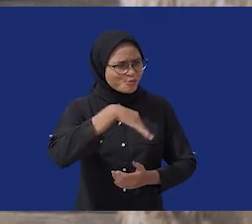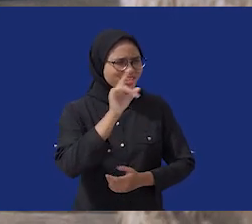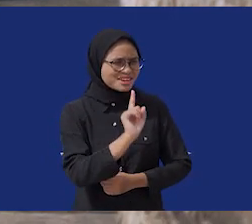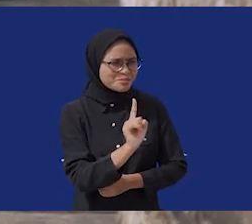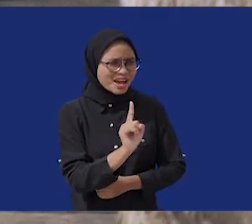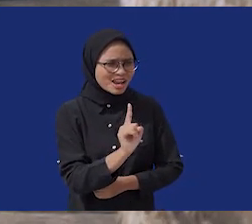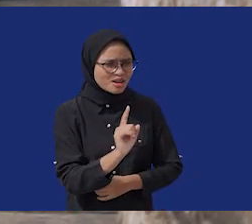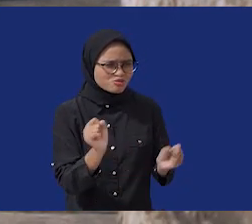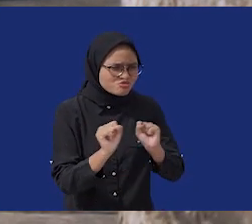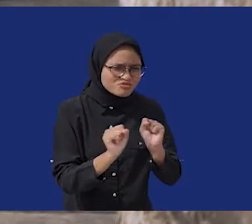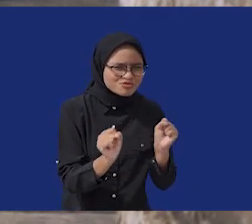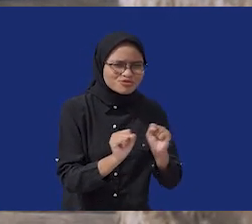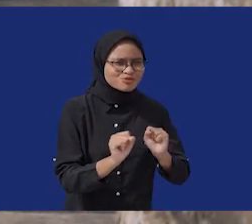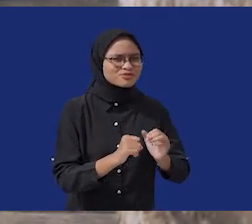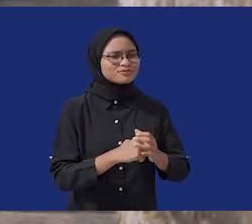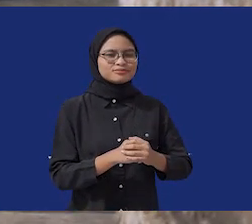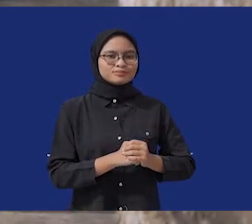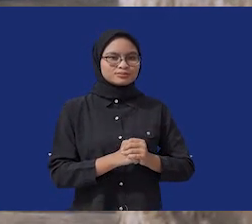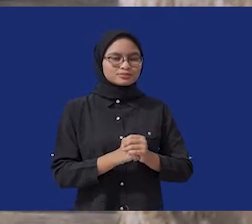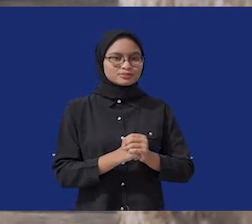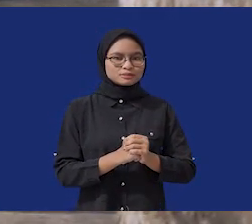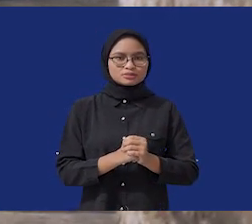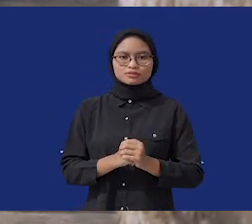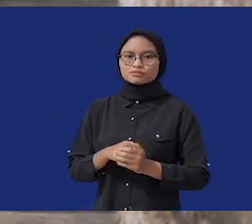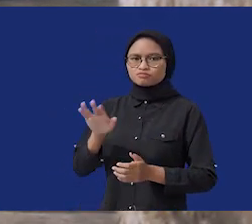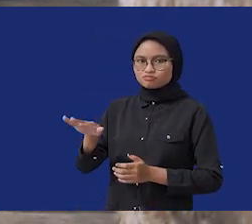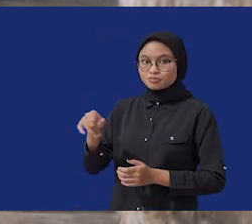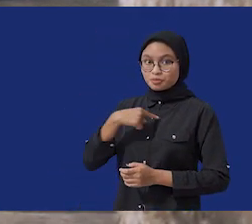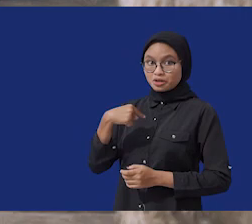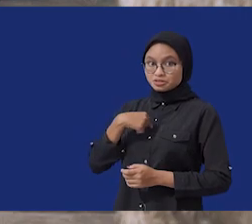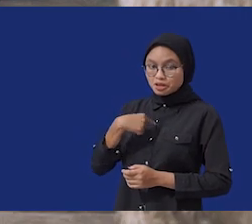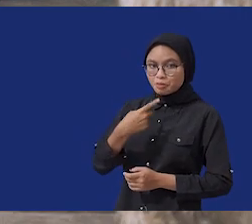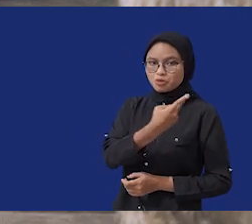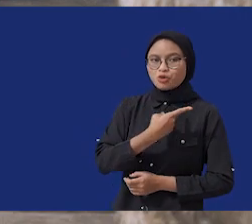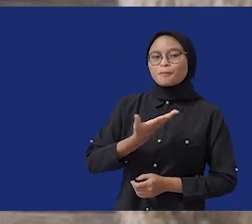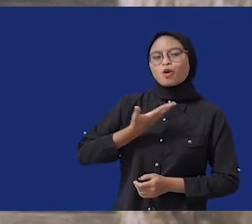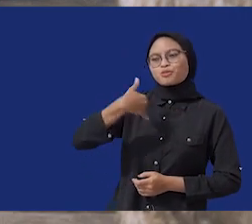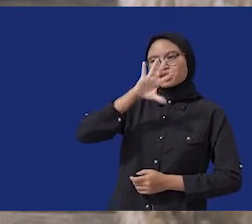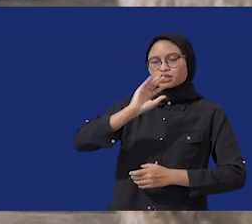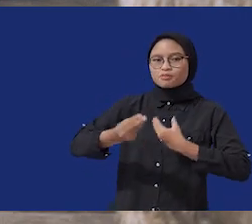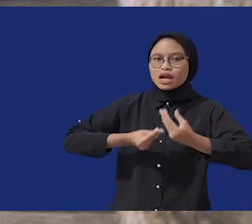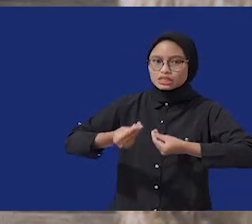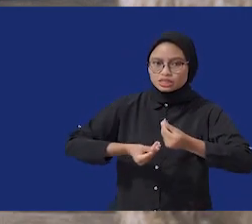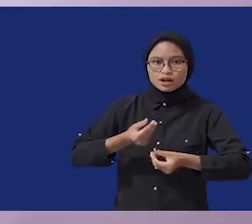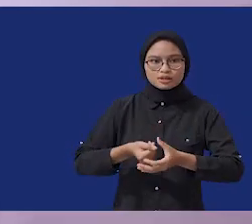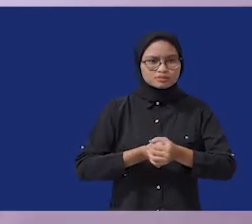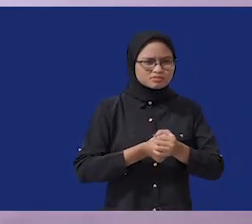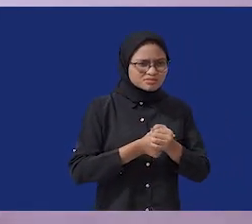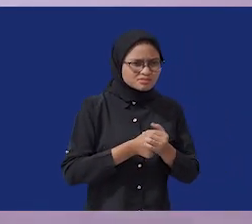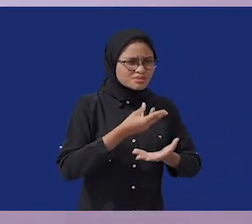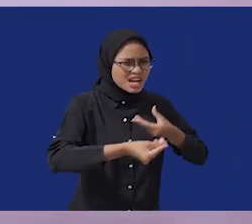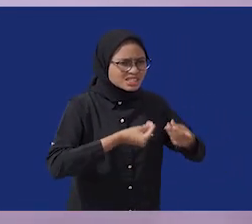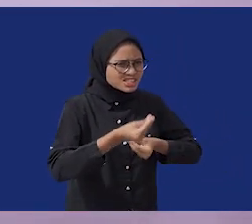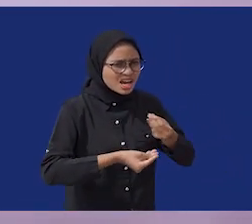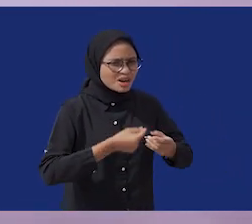nih yo? Tumben pagi-pagi sudah jalan cepat-cepat. Ini bapak, bedeng Maya cari pi belanja di pasar. Eh,